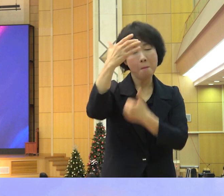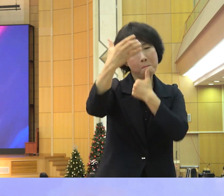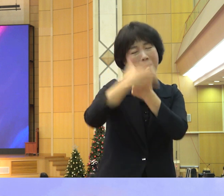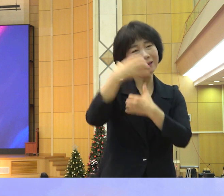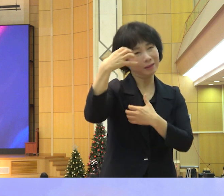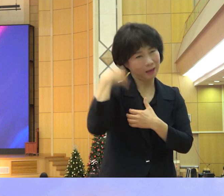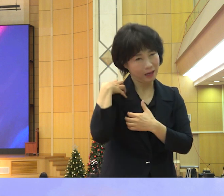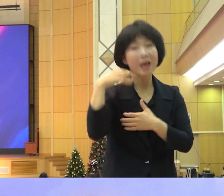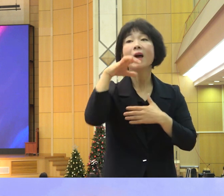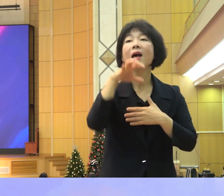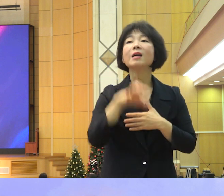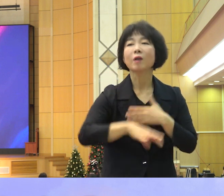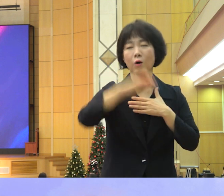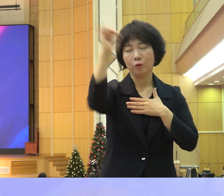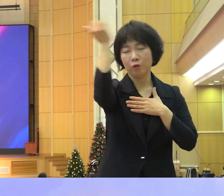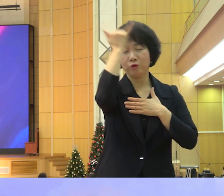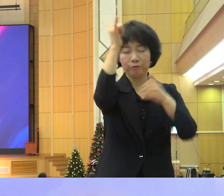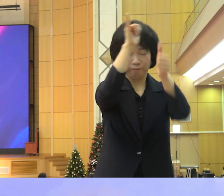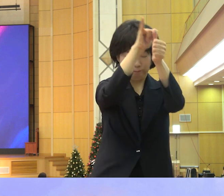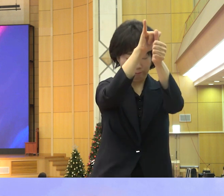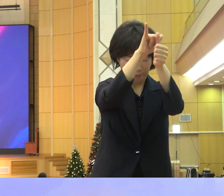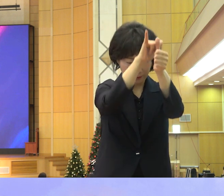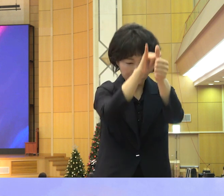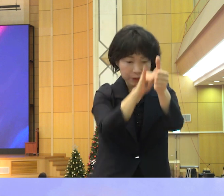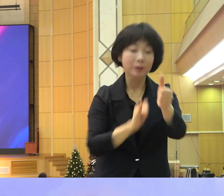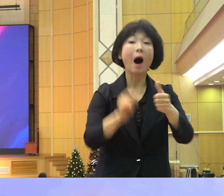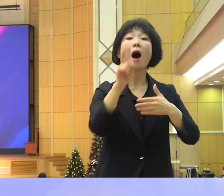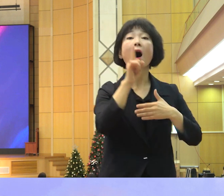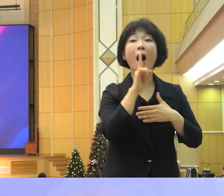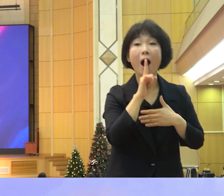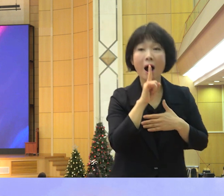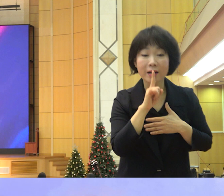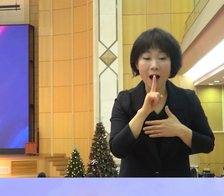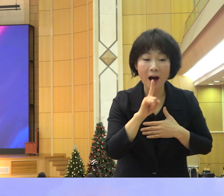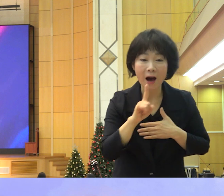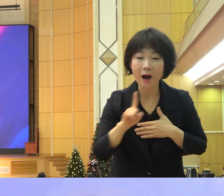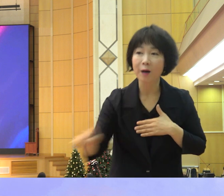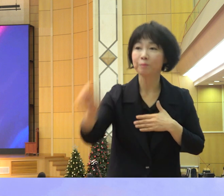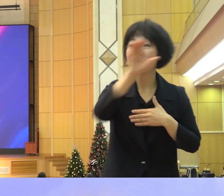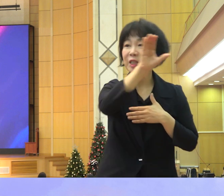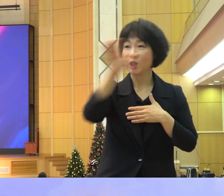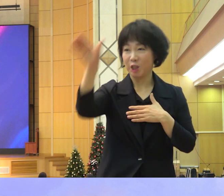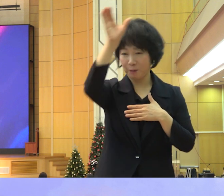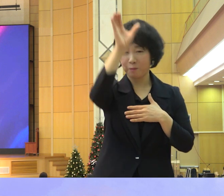맡은 자리에서 충성을 다하.